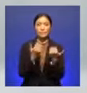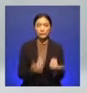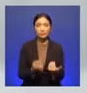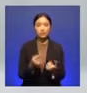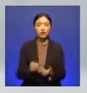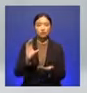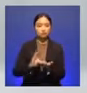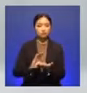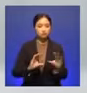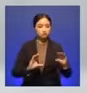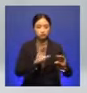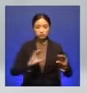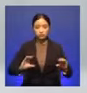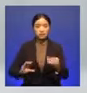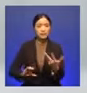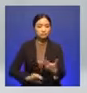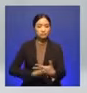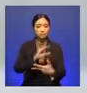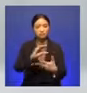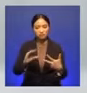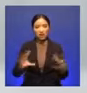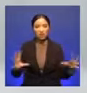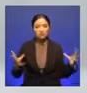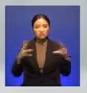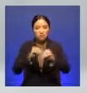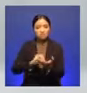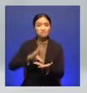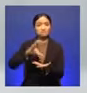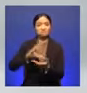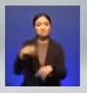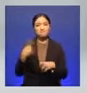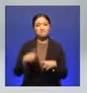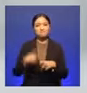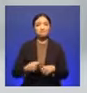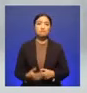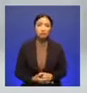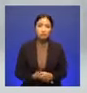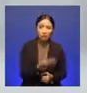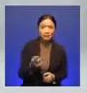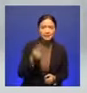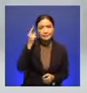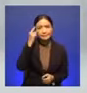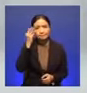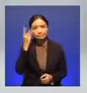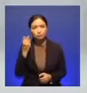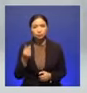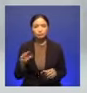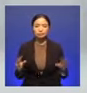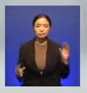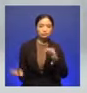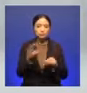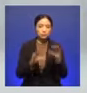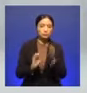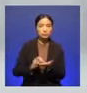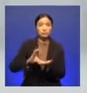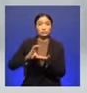การรวมเป็นกองทุนเดียวก็อาจจะยังยากอยู่นะครับหลายคนก็อาจจะยังกังวลใจว่าเมื่อรวมแล้วเนี่ย